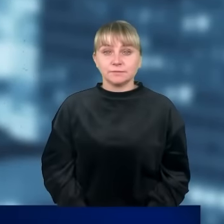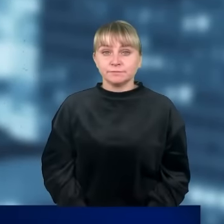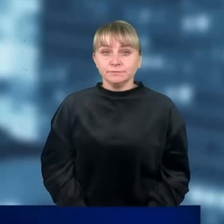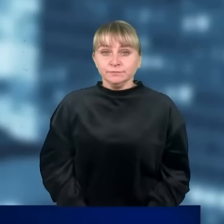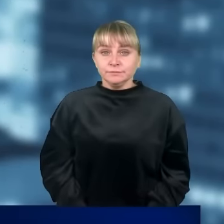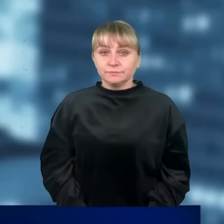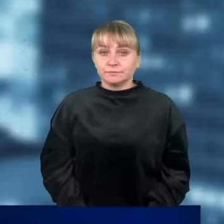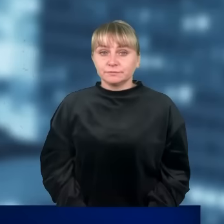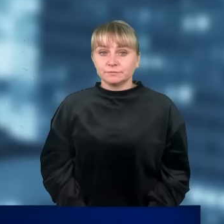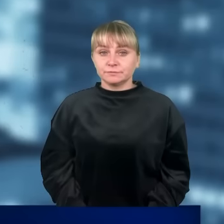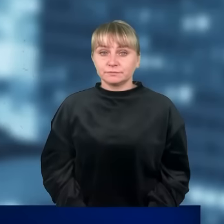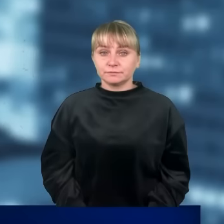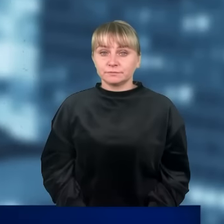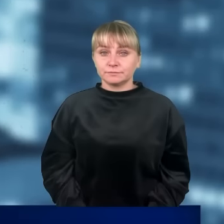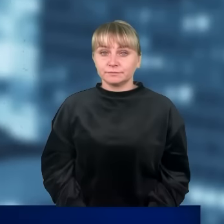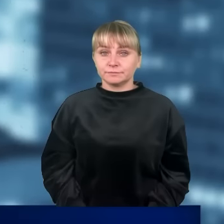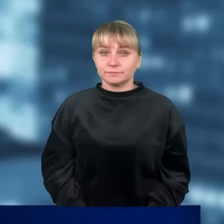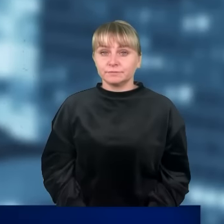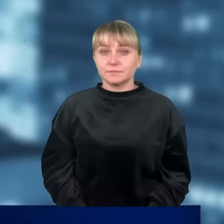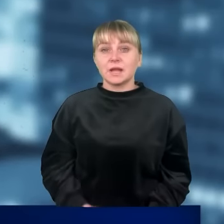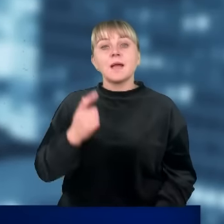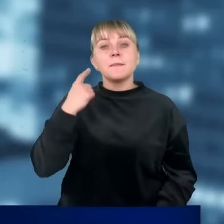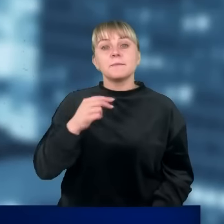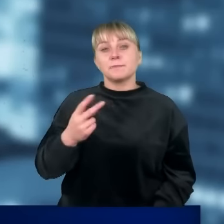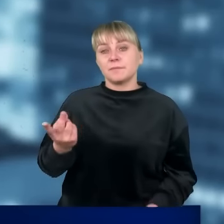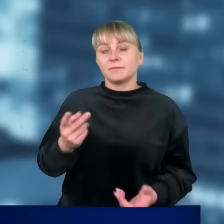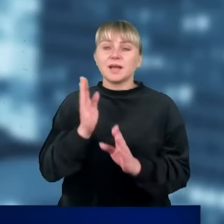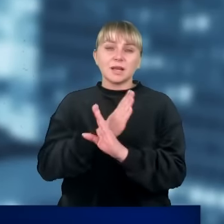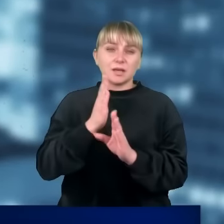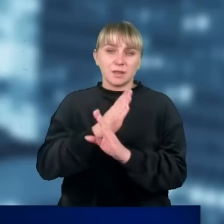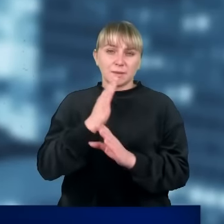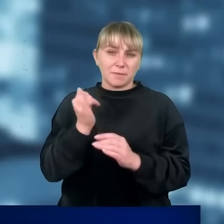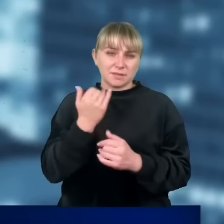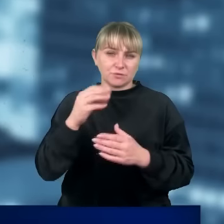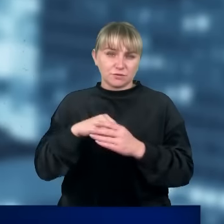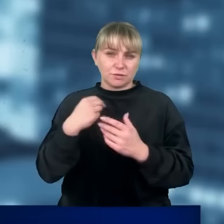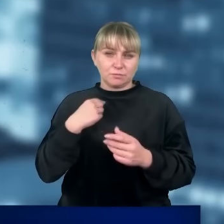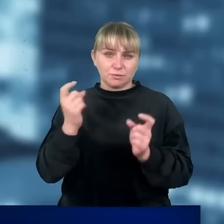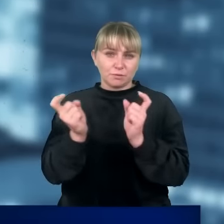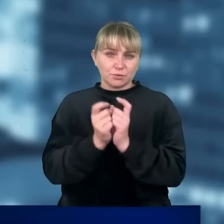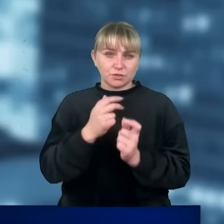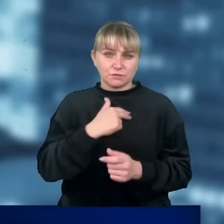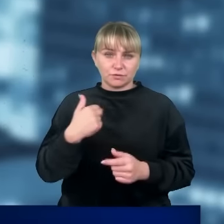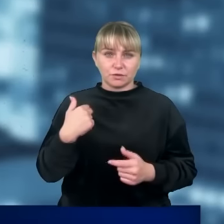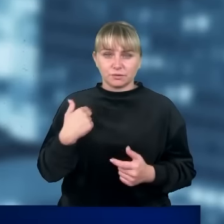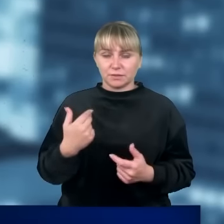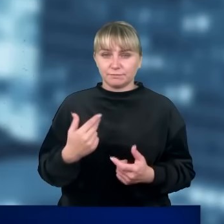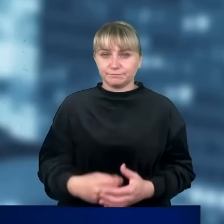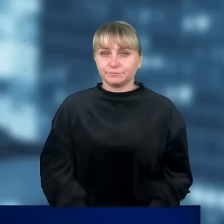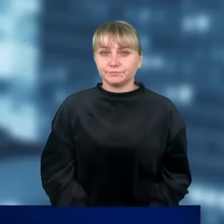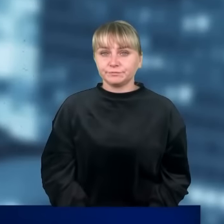od klimatu. Klimat zawsze był przeciwko nam, to już dawno Bareja o tym